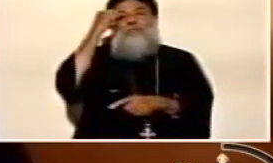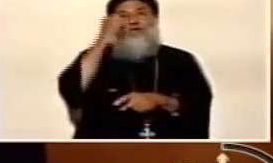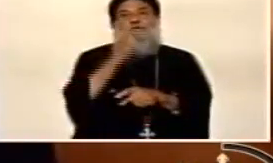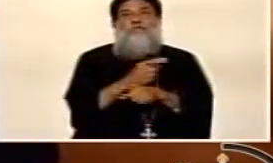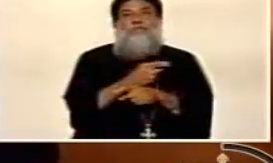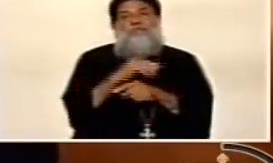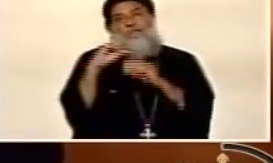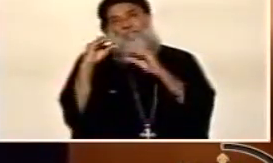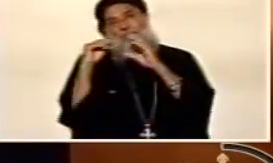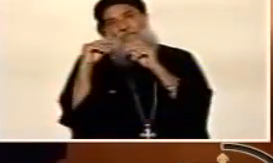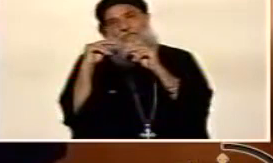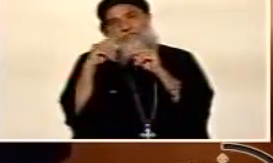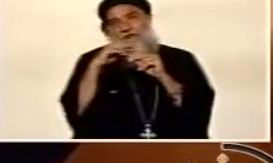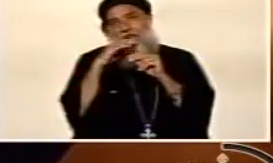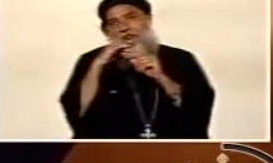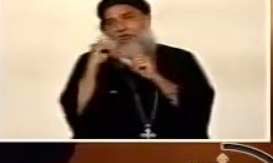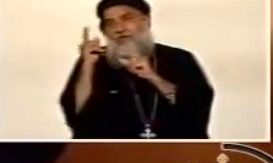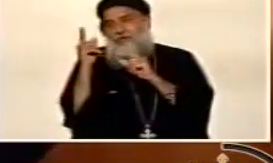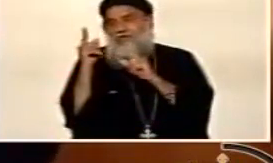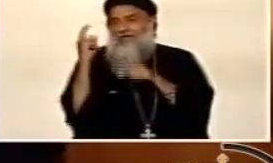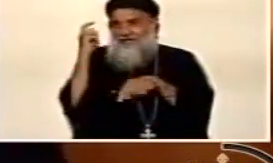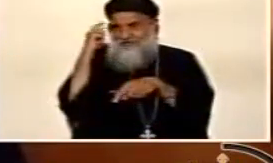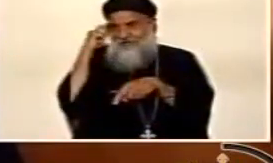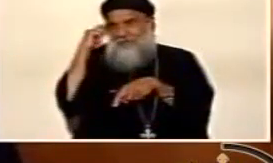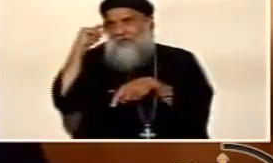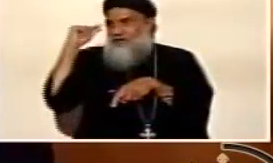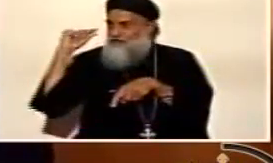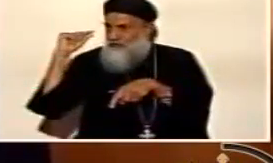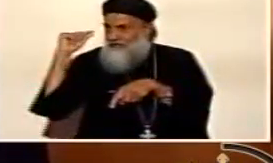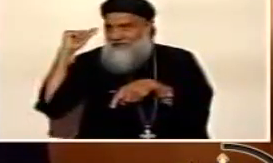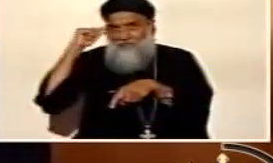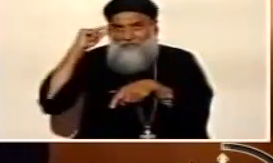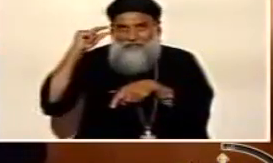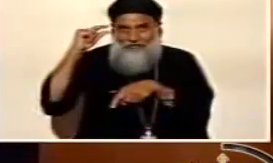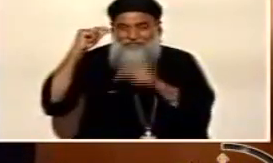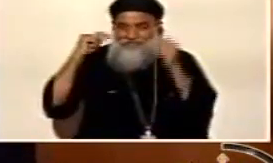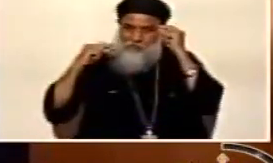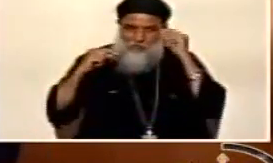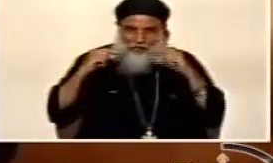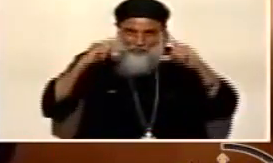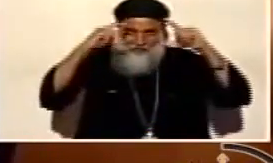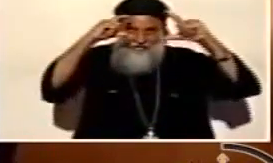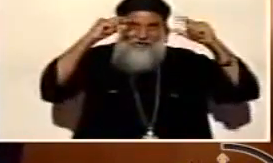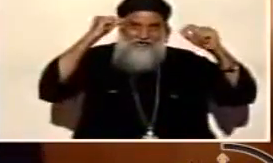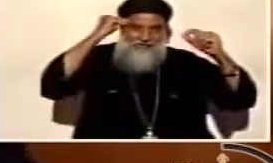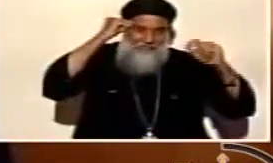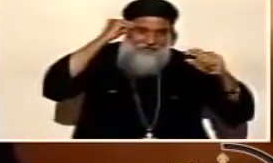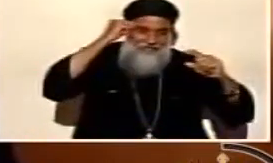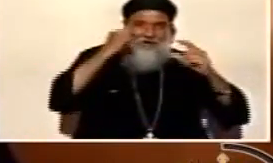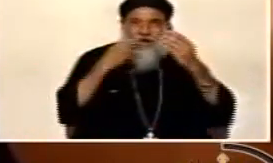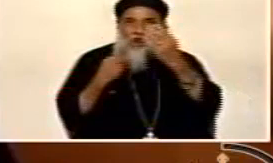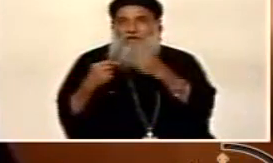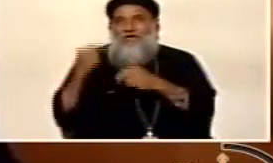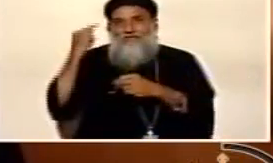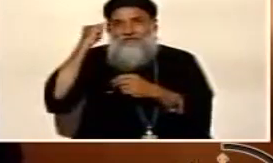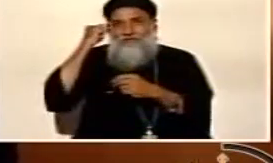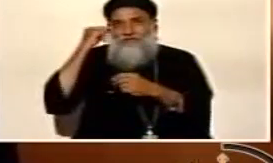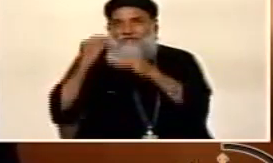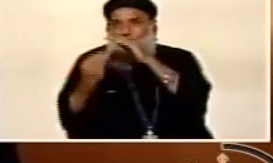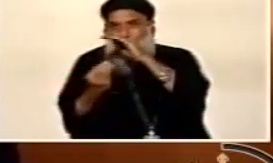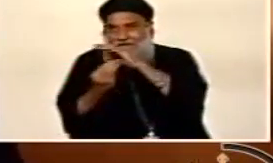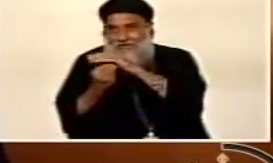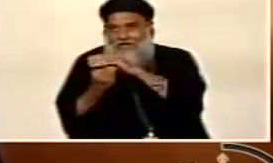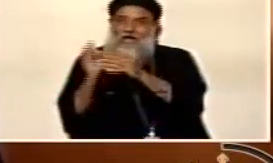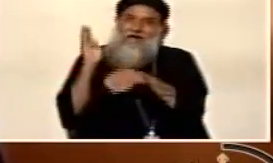أنه بيتكلم بمنطق كل واحد معاه، يعني أتكلم مع الناس بمنطقهم، مش